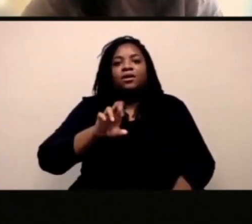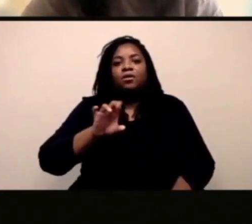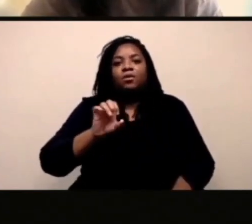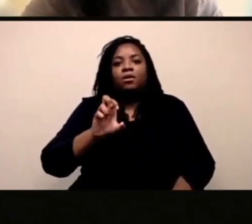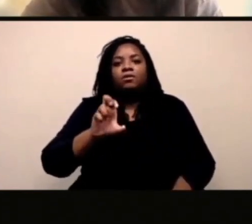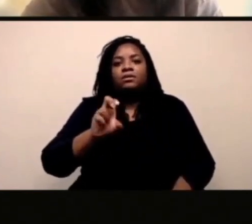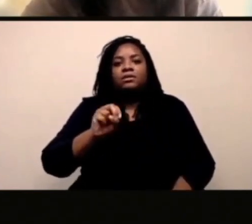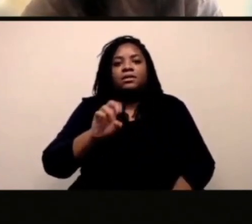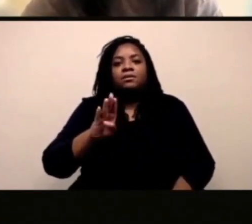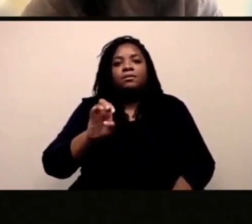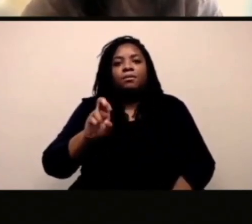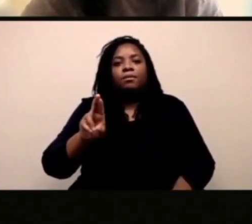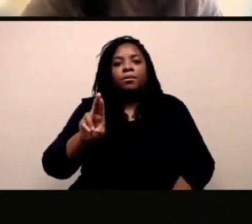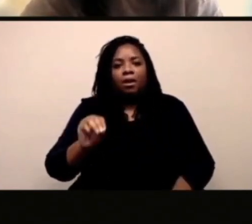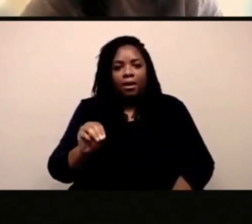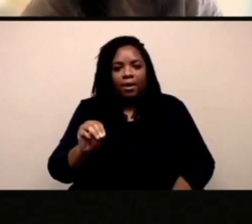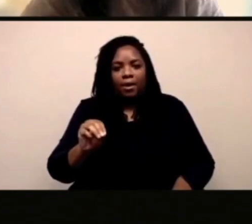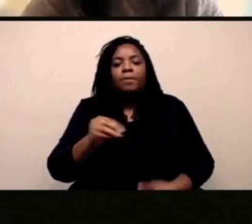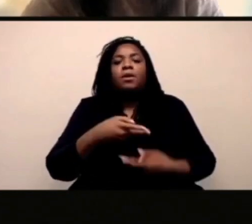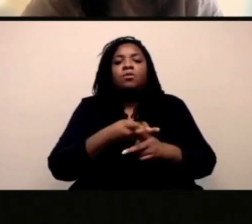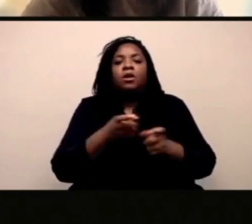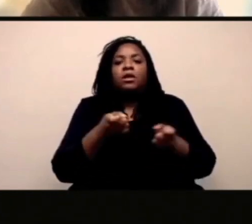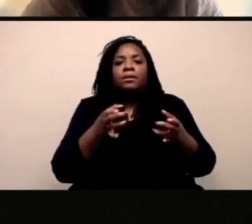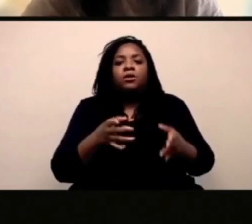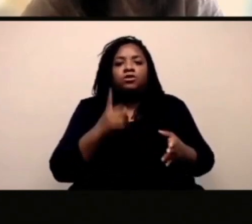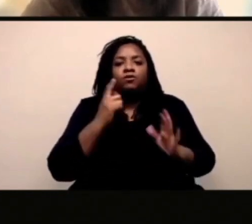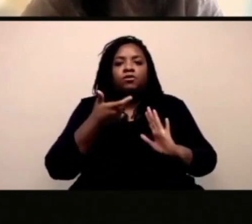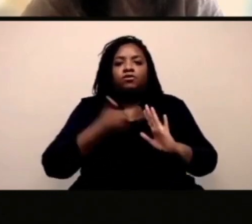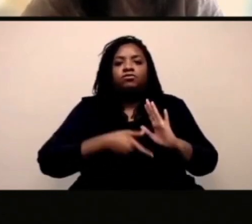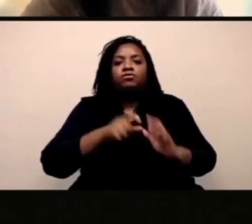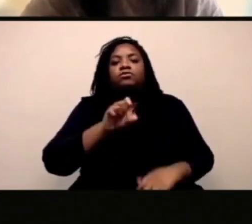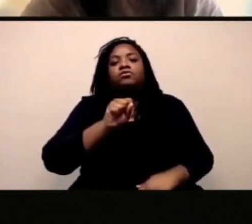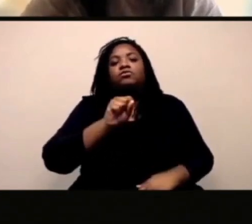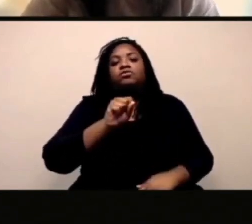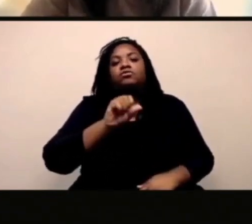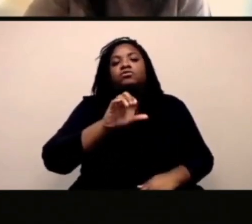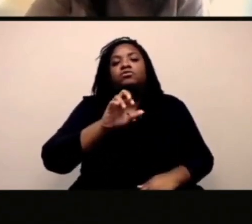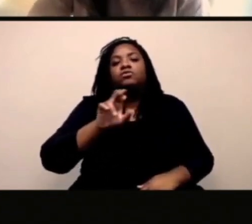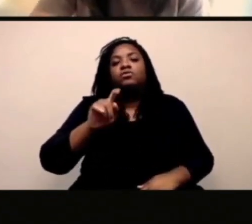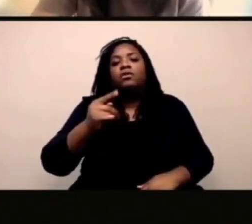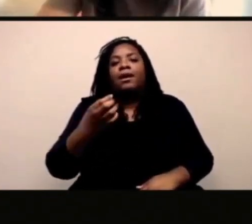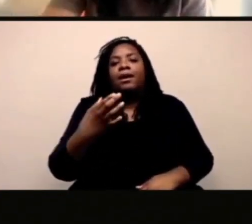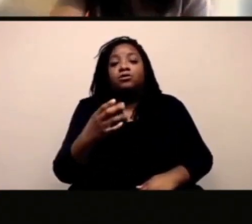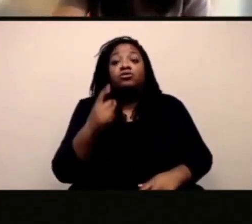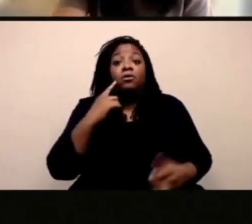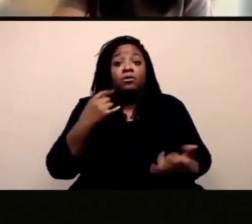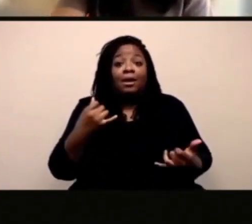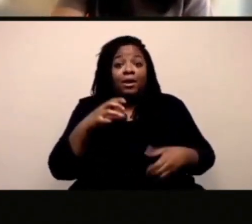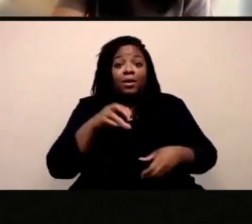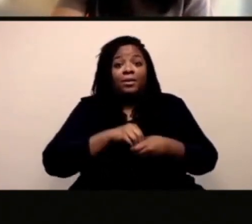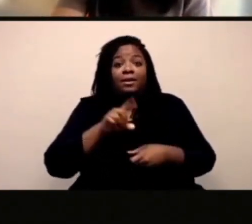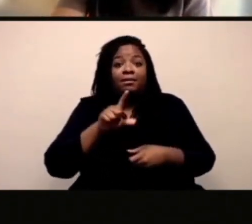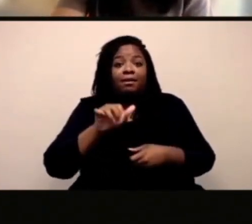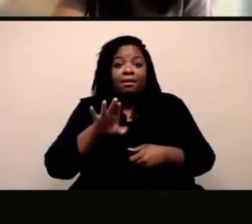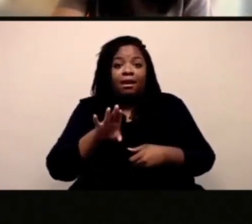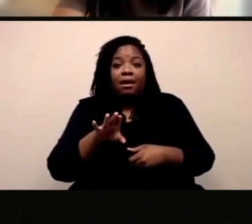こちらの後スクラッチのはライブのセッションにあとお越しくださいました